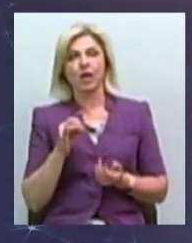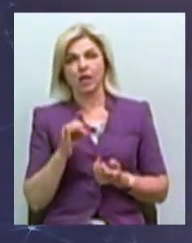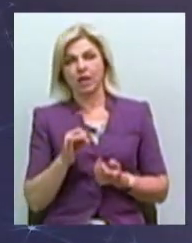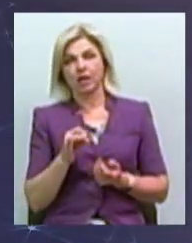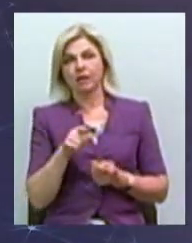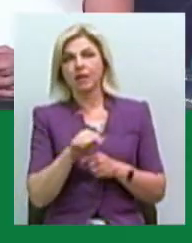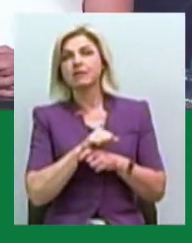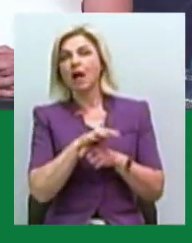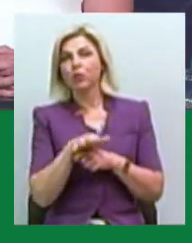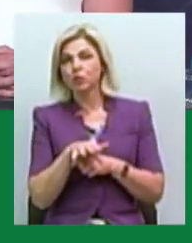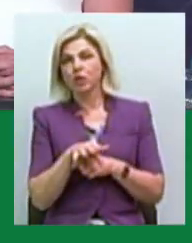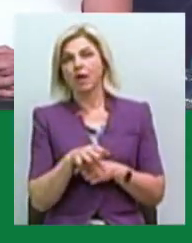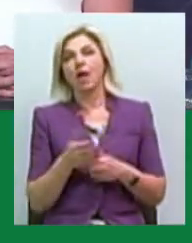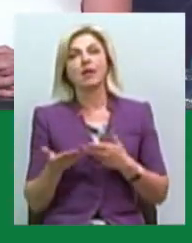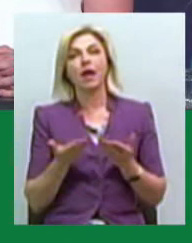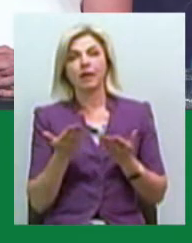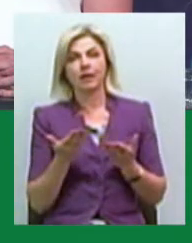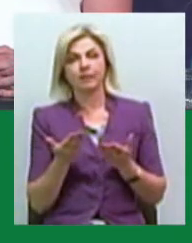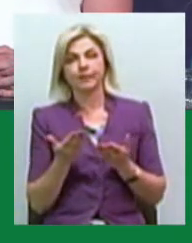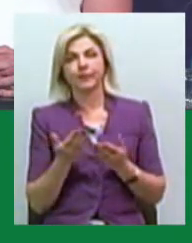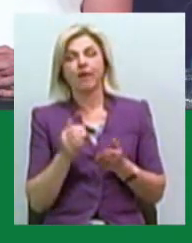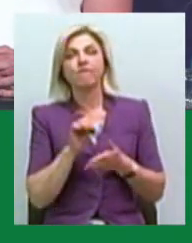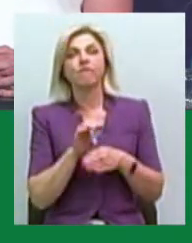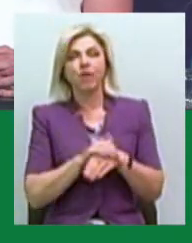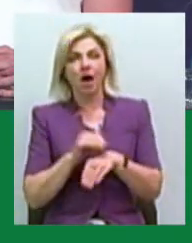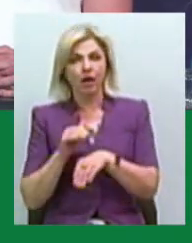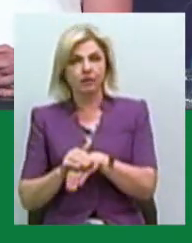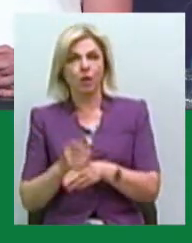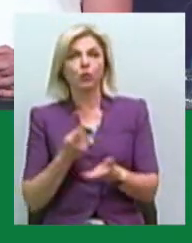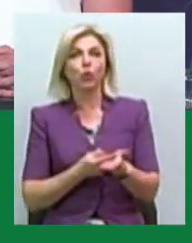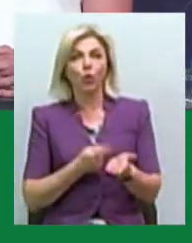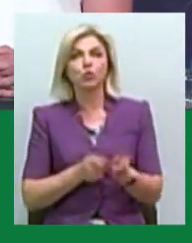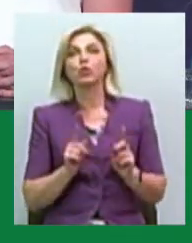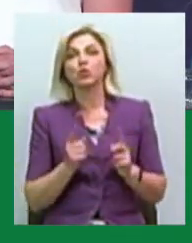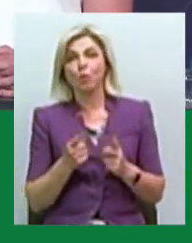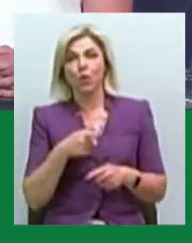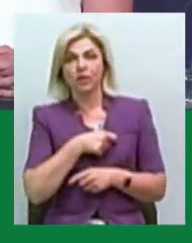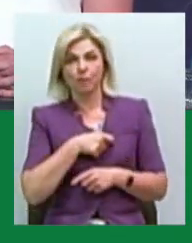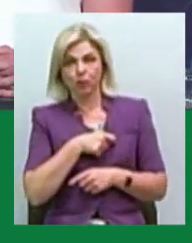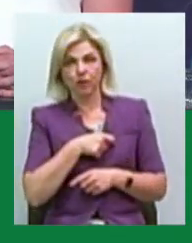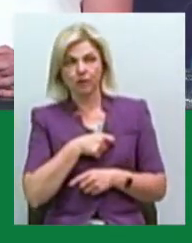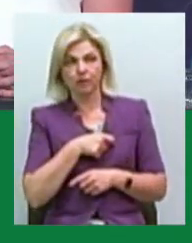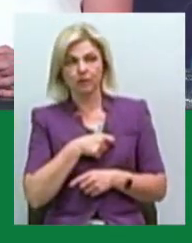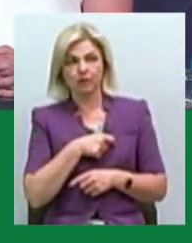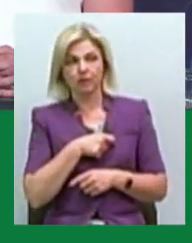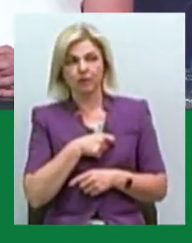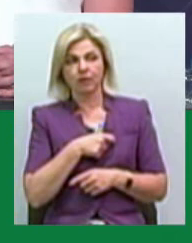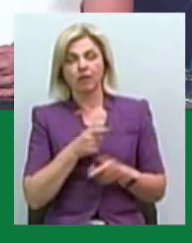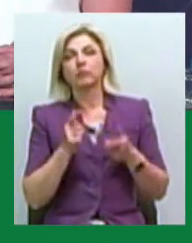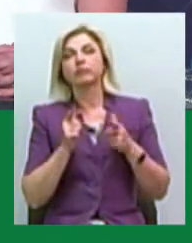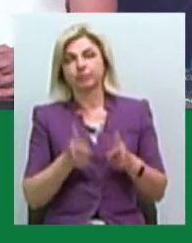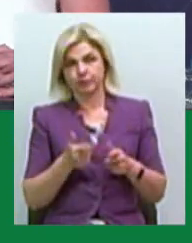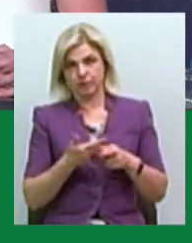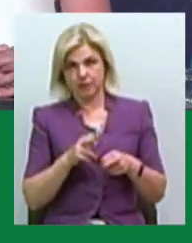далі. Які саме факти, які докази, чому депутати схвально сприйняли цю